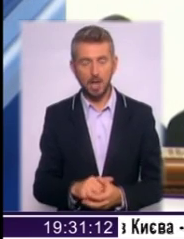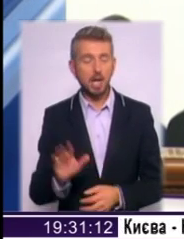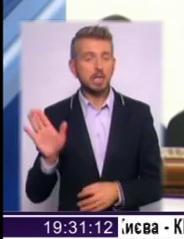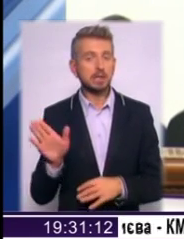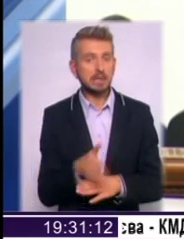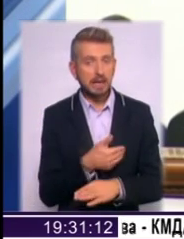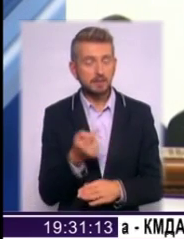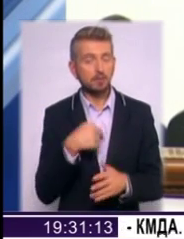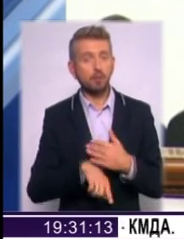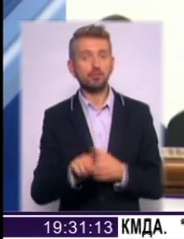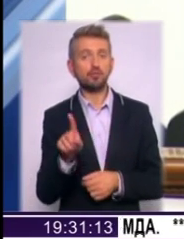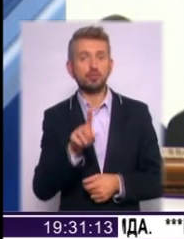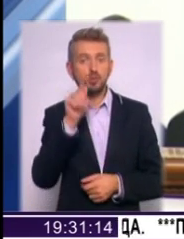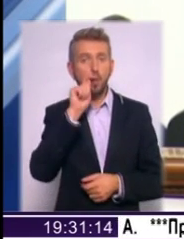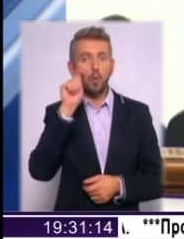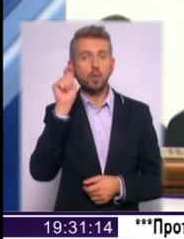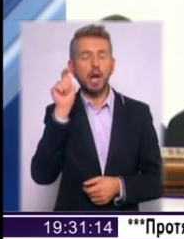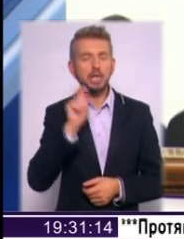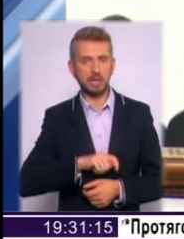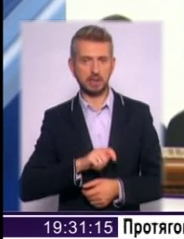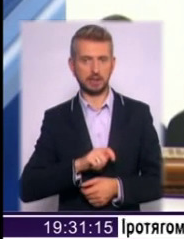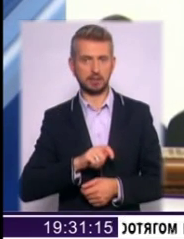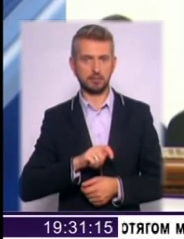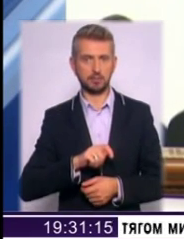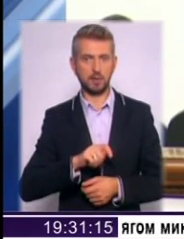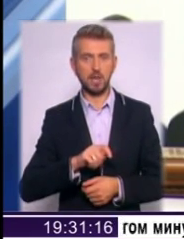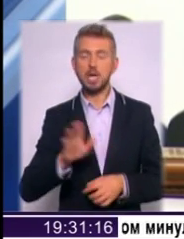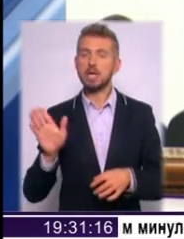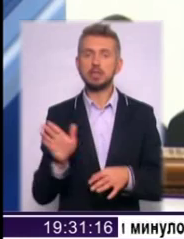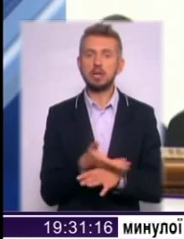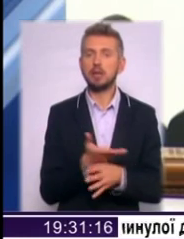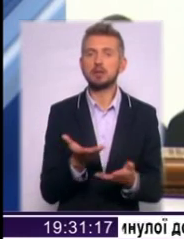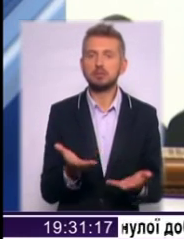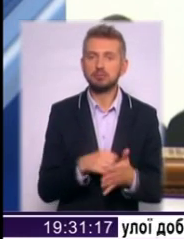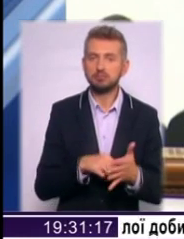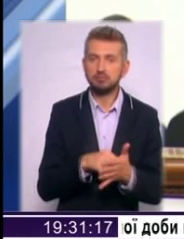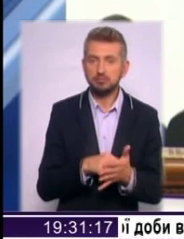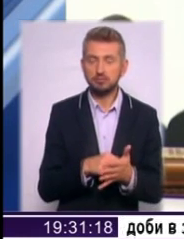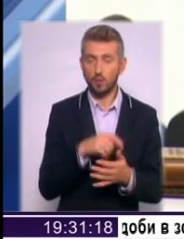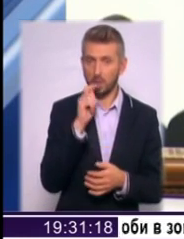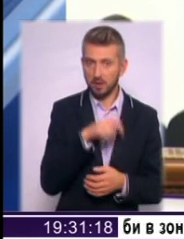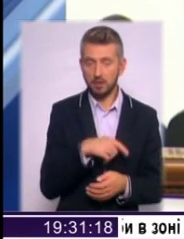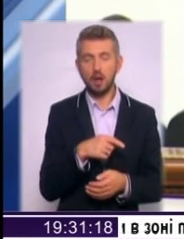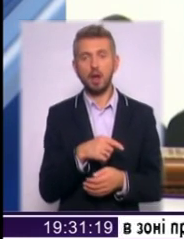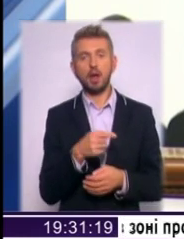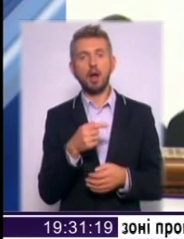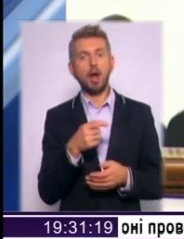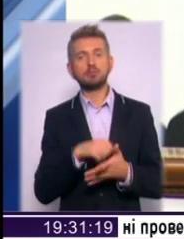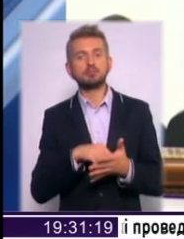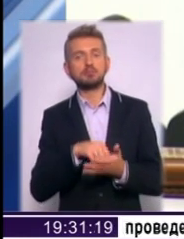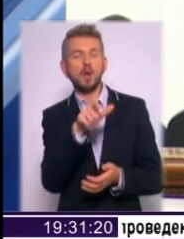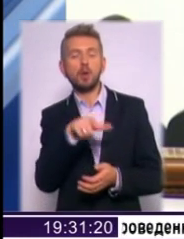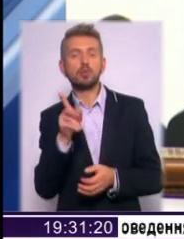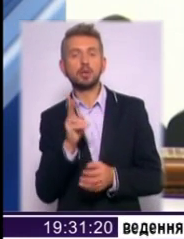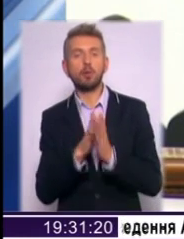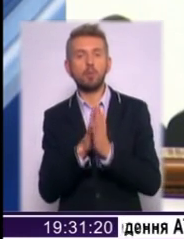Знести, тому що український. Знести, тому що люди, які моляться в цьому